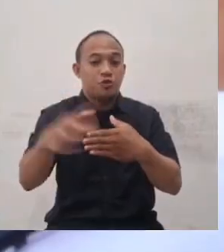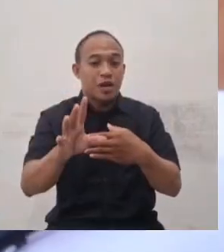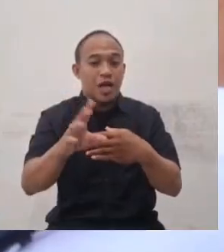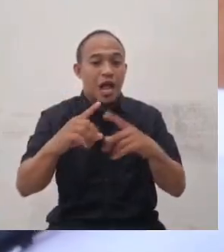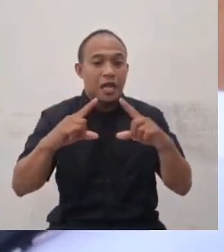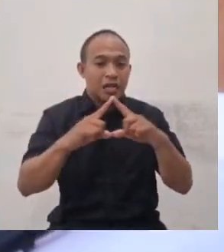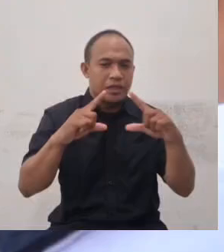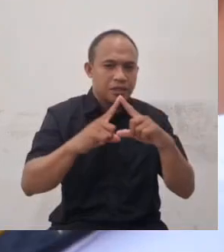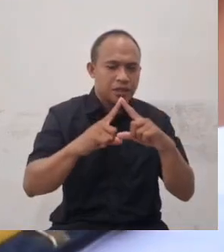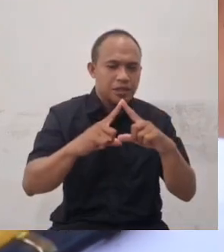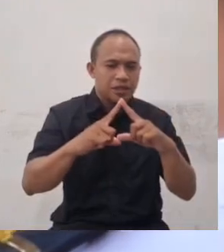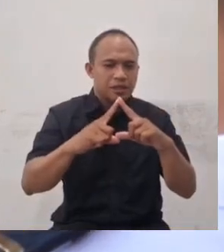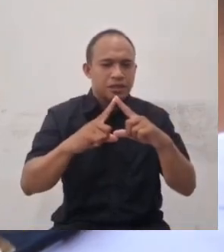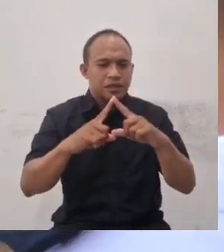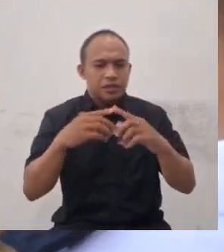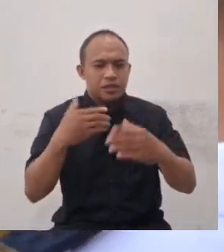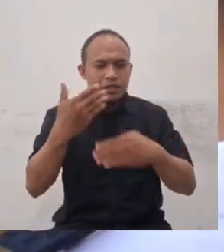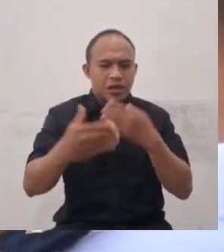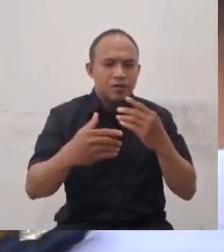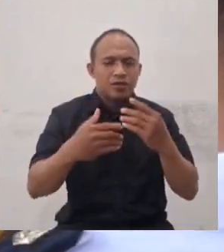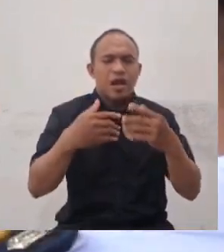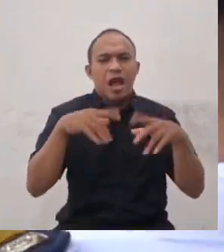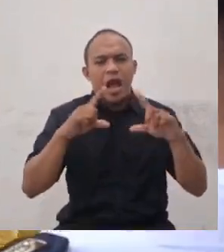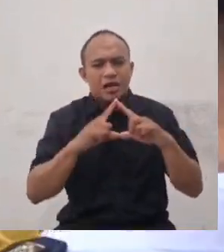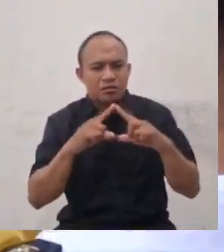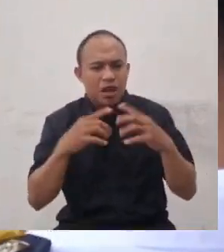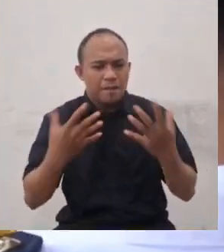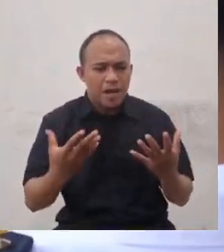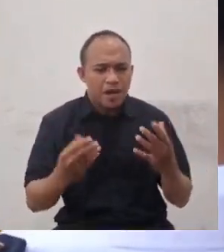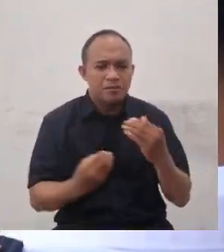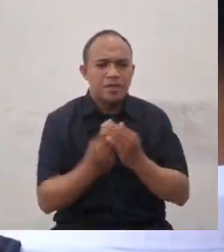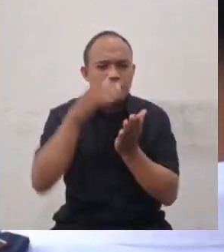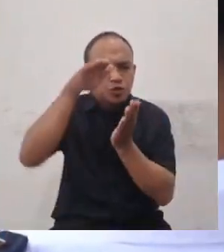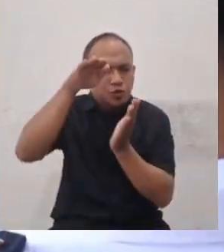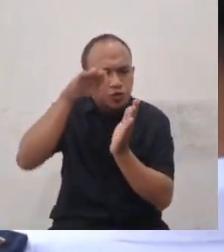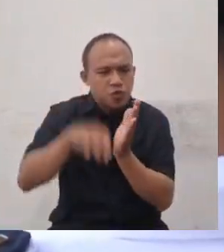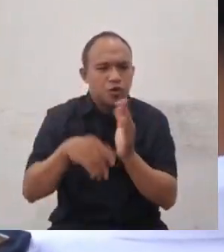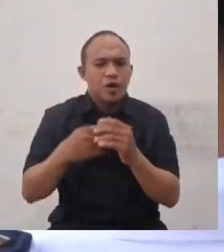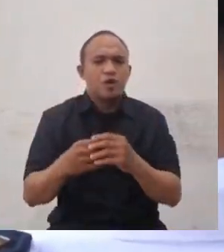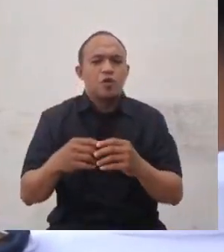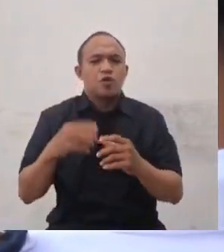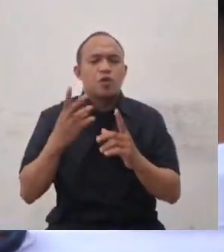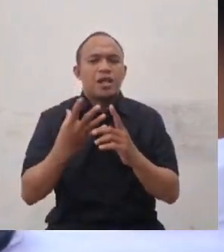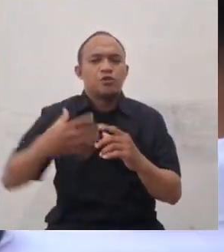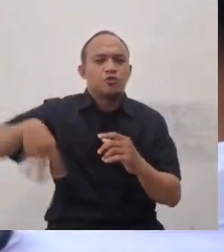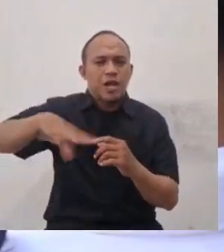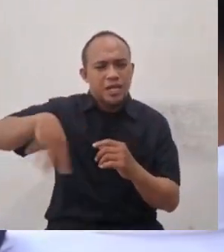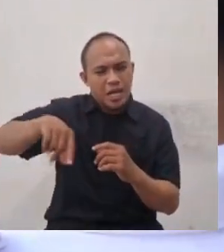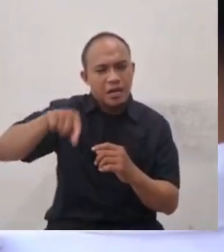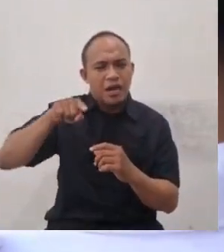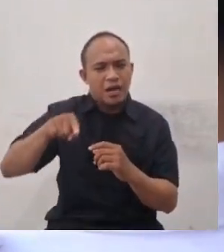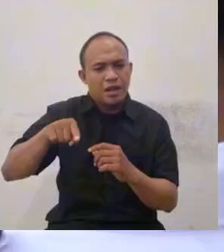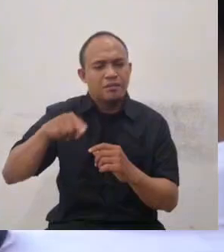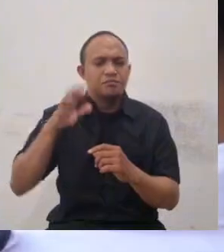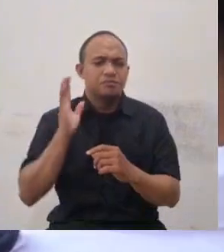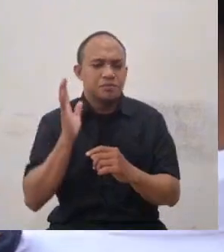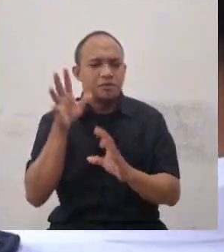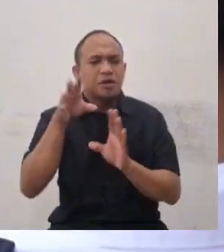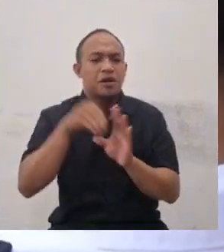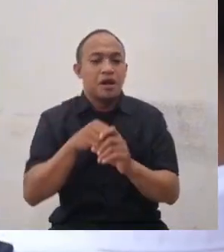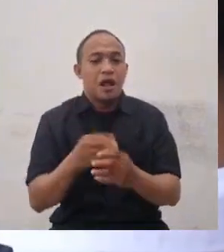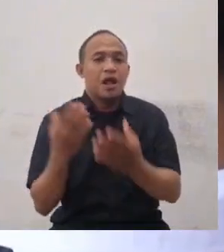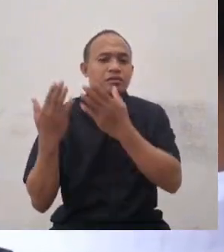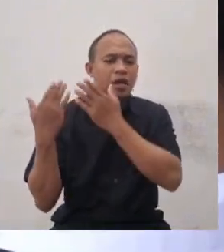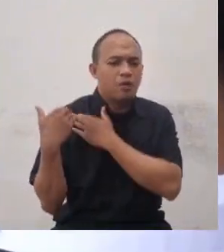Dunggalo Adati, Potidungu atau adat berjenjang turun dari wakil keluarga kepada pemangku adat